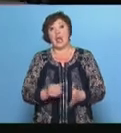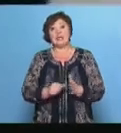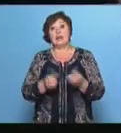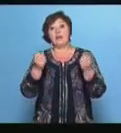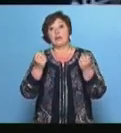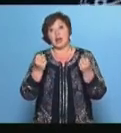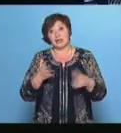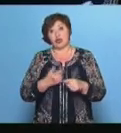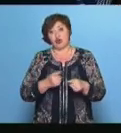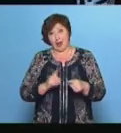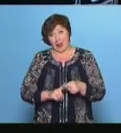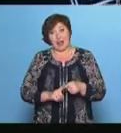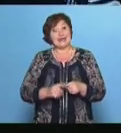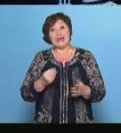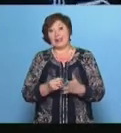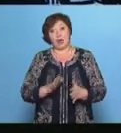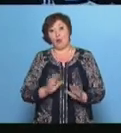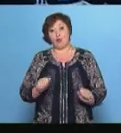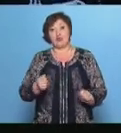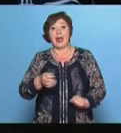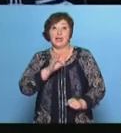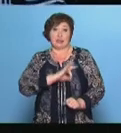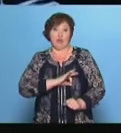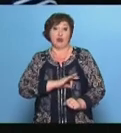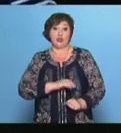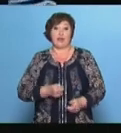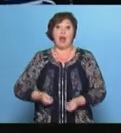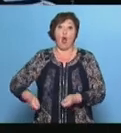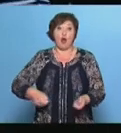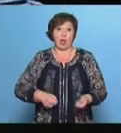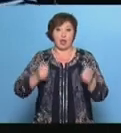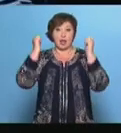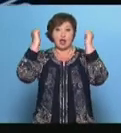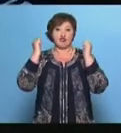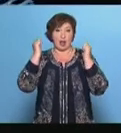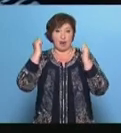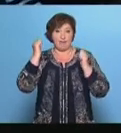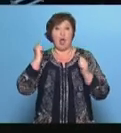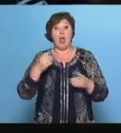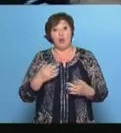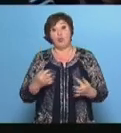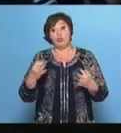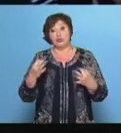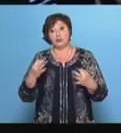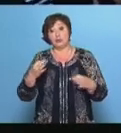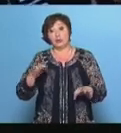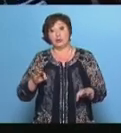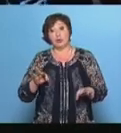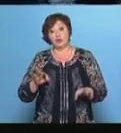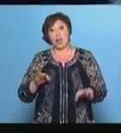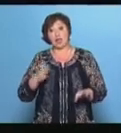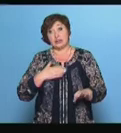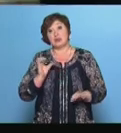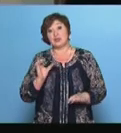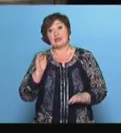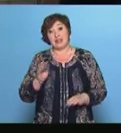простейший, элементарно недорогой, можно использовать в водном походе, это хоккейный шлем. Он допускается нашими